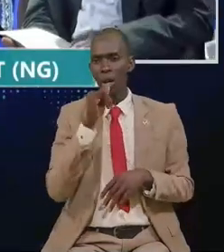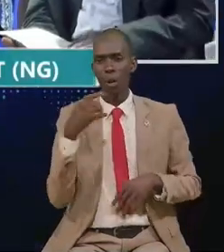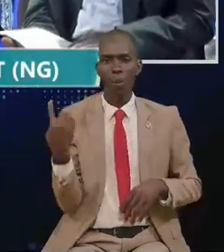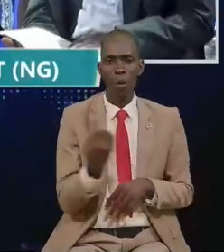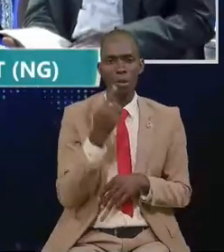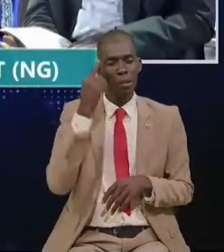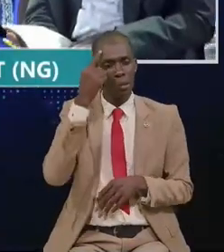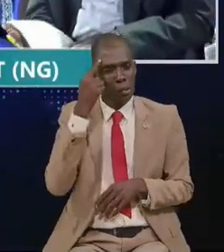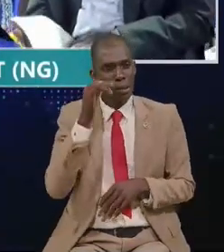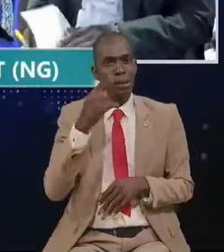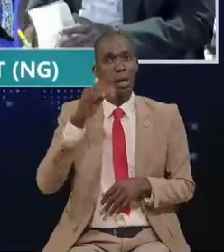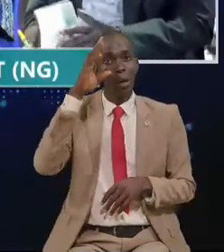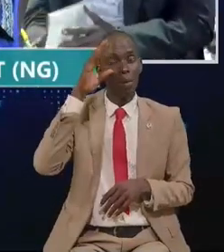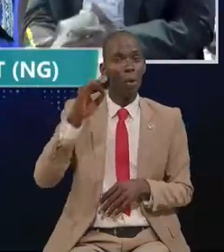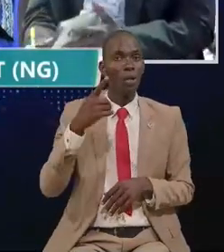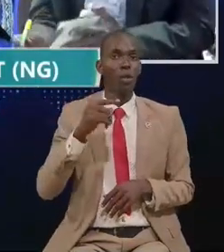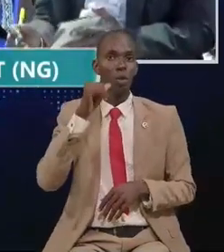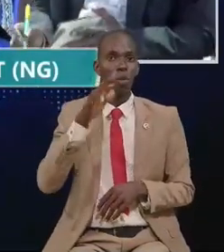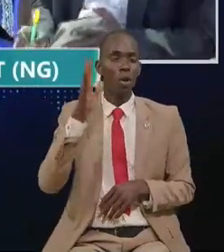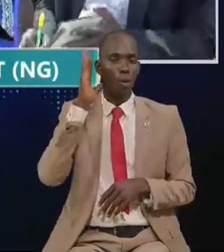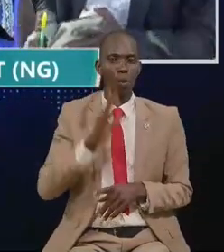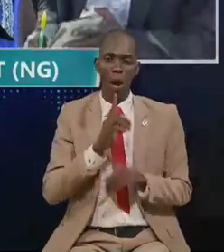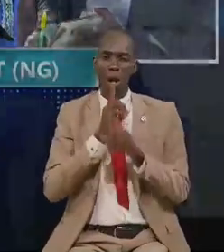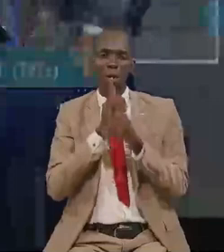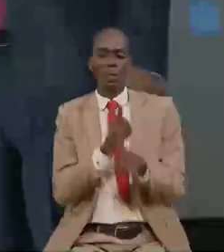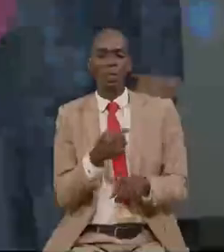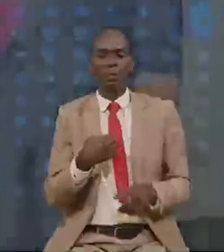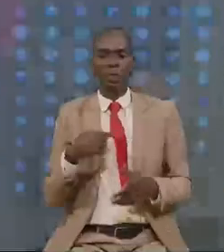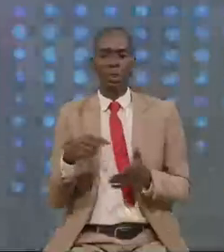femme, va répondre comme ci, comme ça. Et je suis